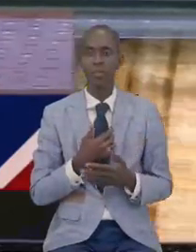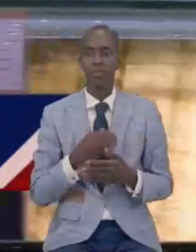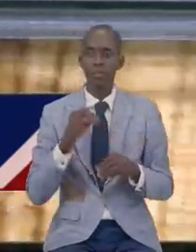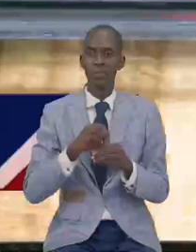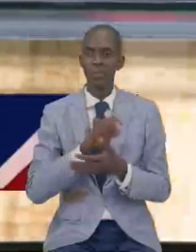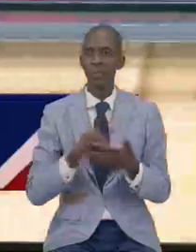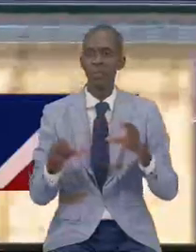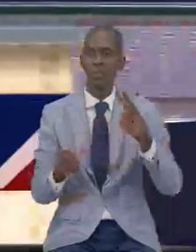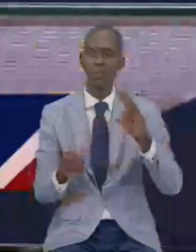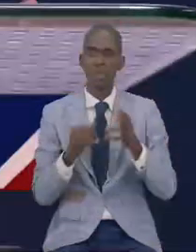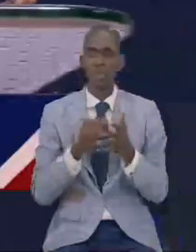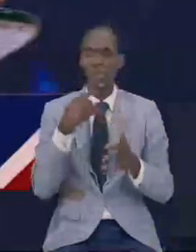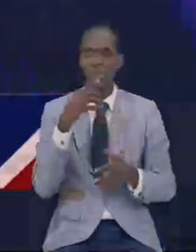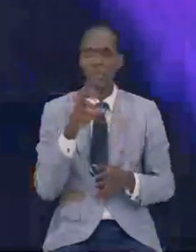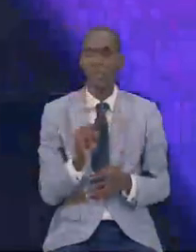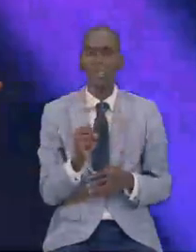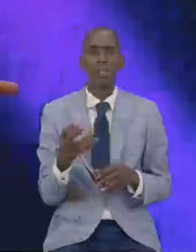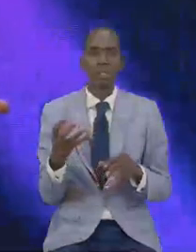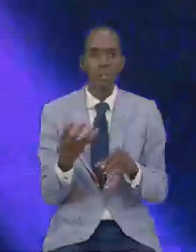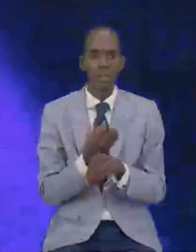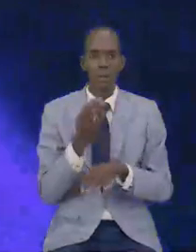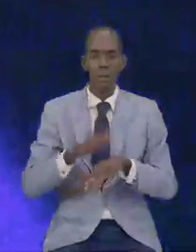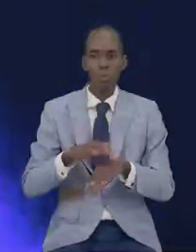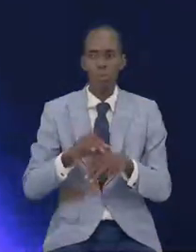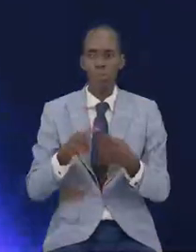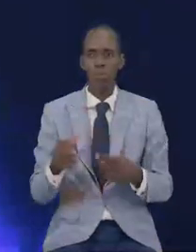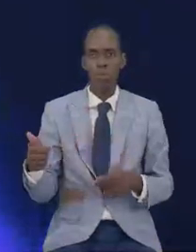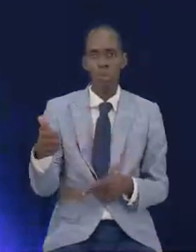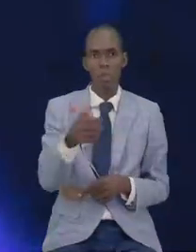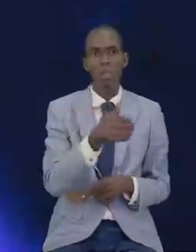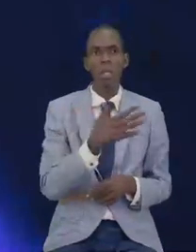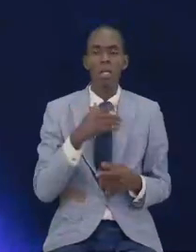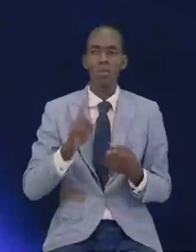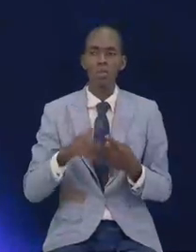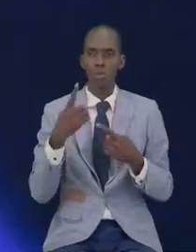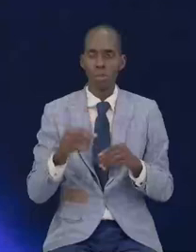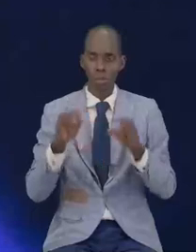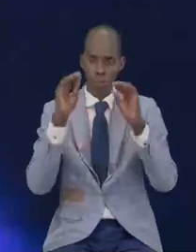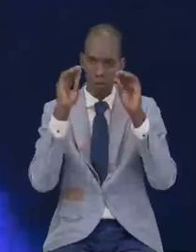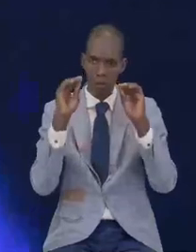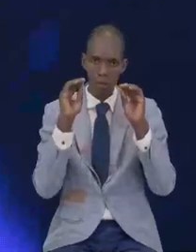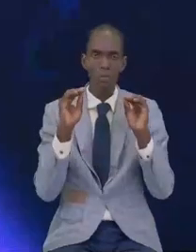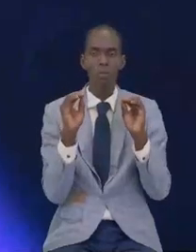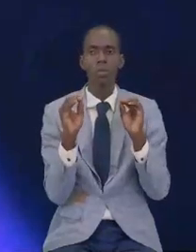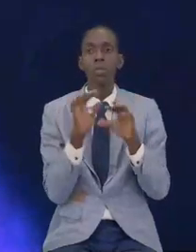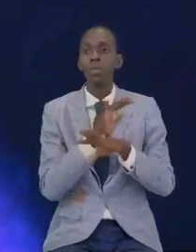verset 16 dit, veille sur toi-même et sur ton enseignement. Il ne faut pas